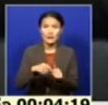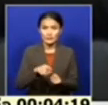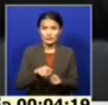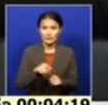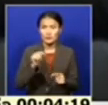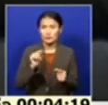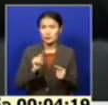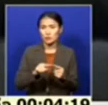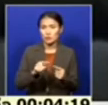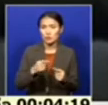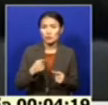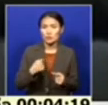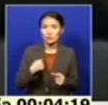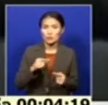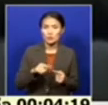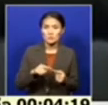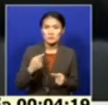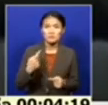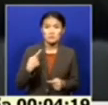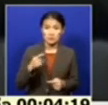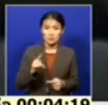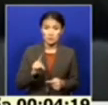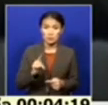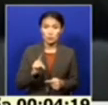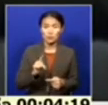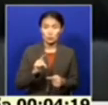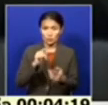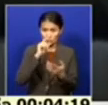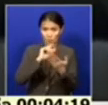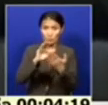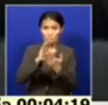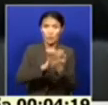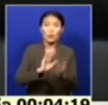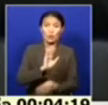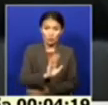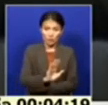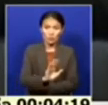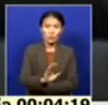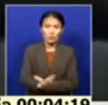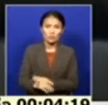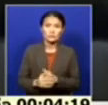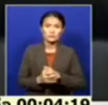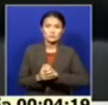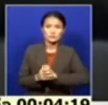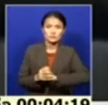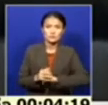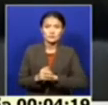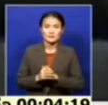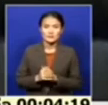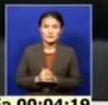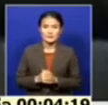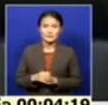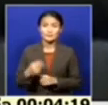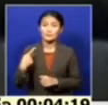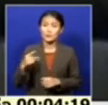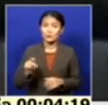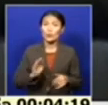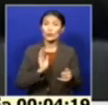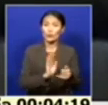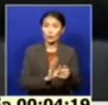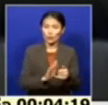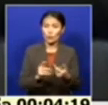นเนี่ยก็ถือว่าเรื่องอะไรที่เกี่ยวกับสถาบันนะที่เขารับรู้มาตลอดกี่สิบปีที่ผ่านมา